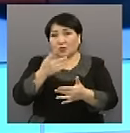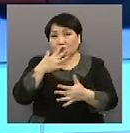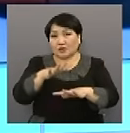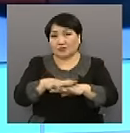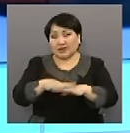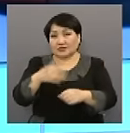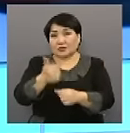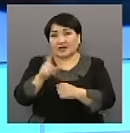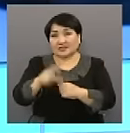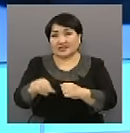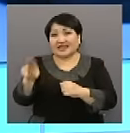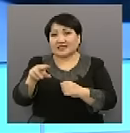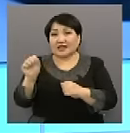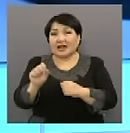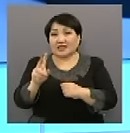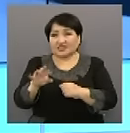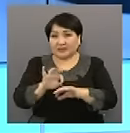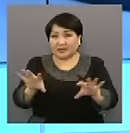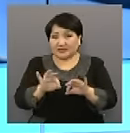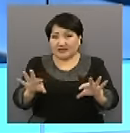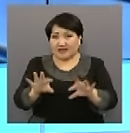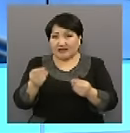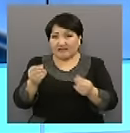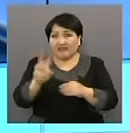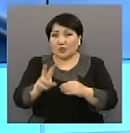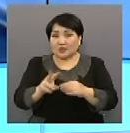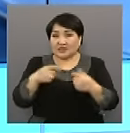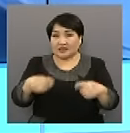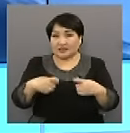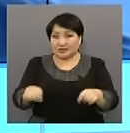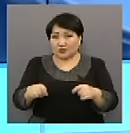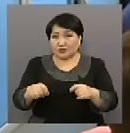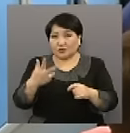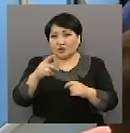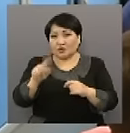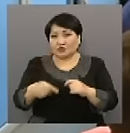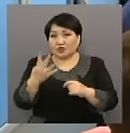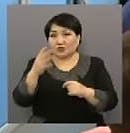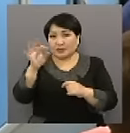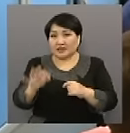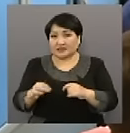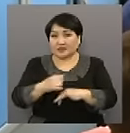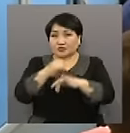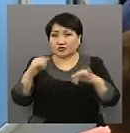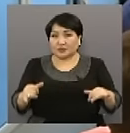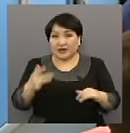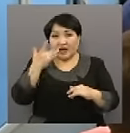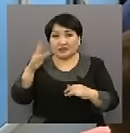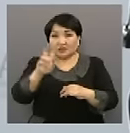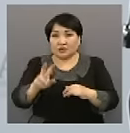Ақышев мәлімдет. Тамызда валюта нарығында ұлттық валюта 3,4%-ға күшейіп, Ақш долларына шаққандағы